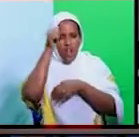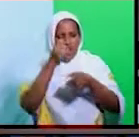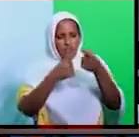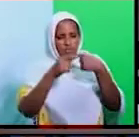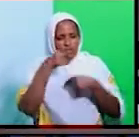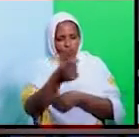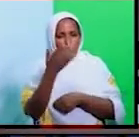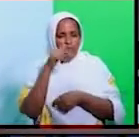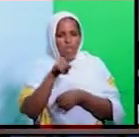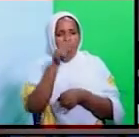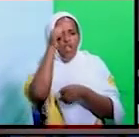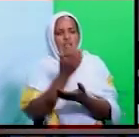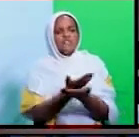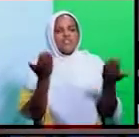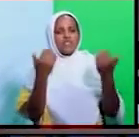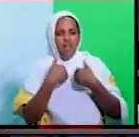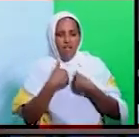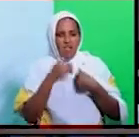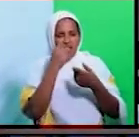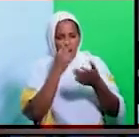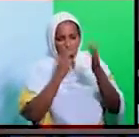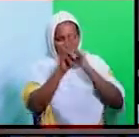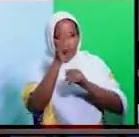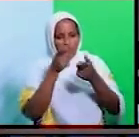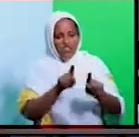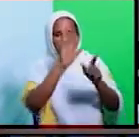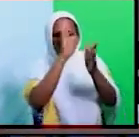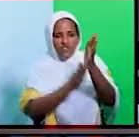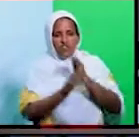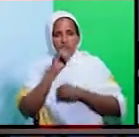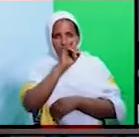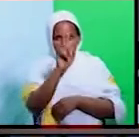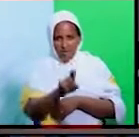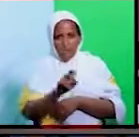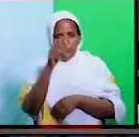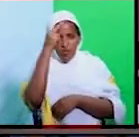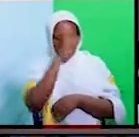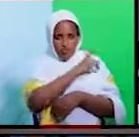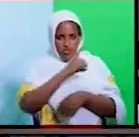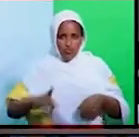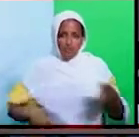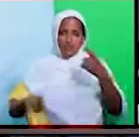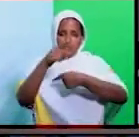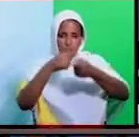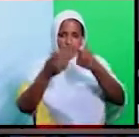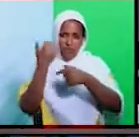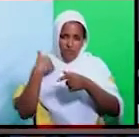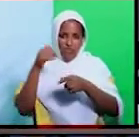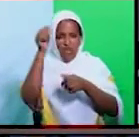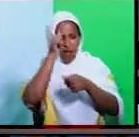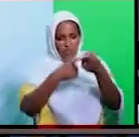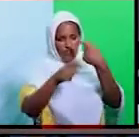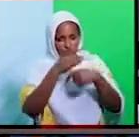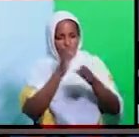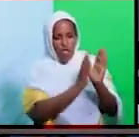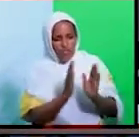ነው እንዳ። ስለዚህ ርትዓተ ልብ የልብ ቅንነት የህይወት ቅድስና እምነት በጣም አስፈላጊ ነው።